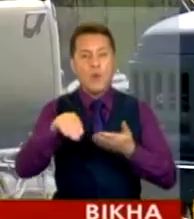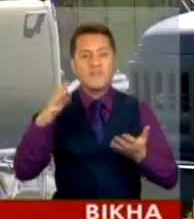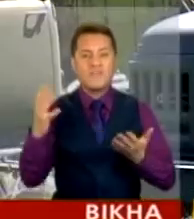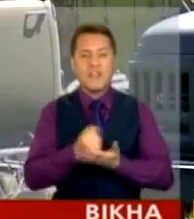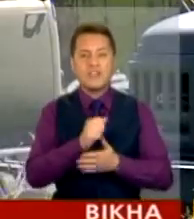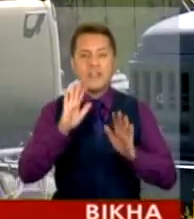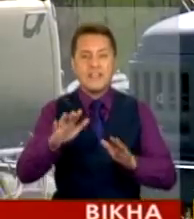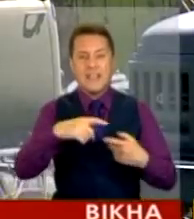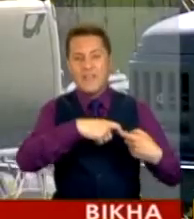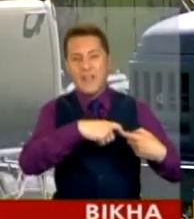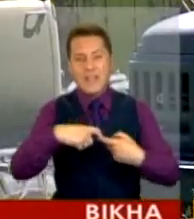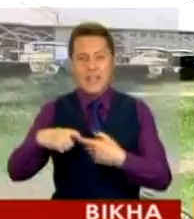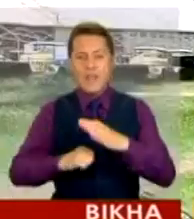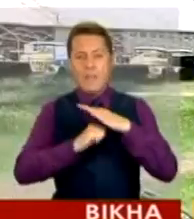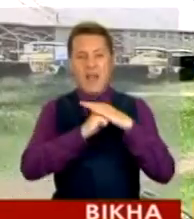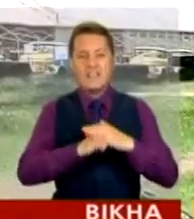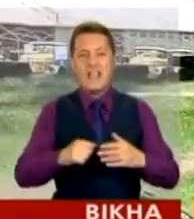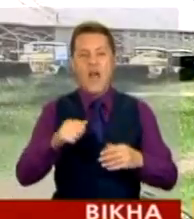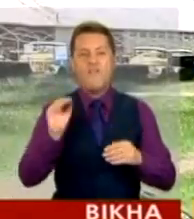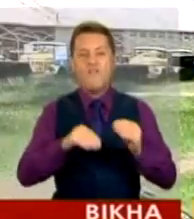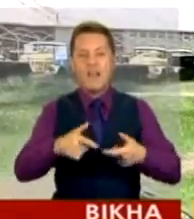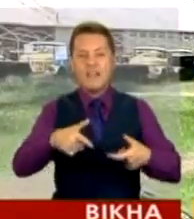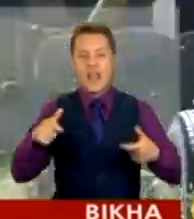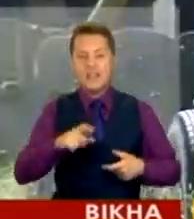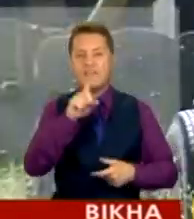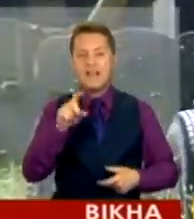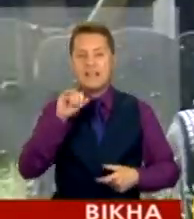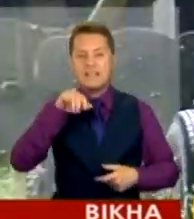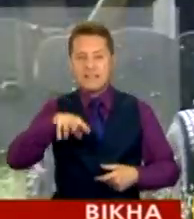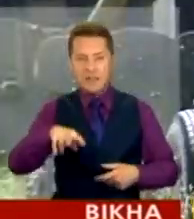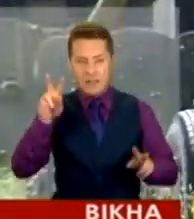тягачі на базі вантажівок ЗІЛ. Ігор Марчук, Дмитро Пастух, програма «Вікна», СТБ.